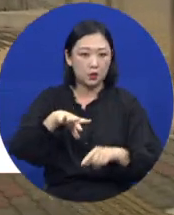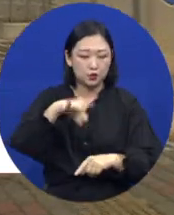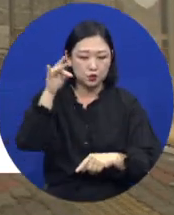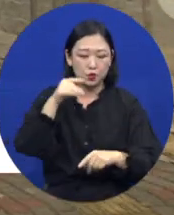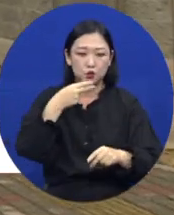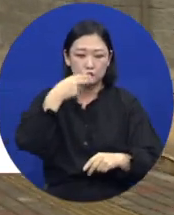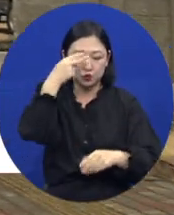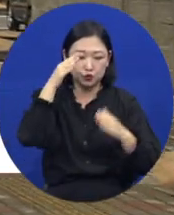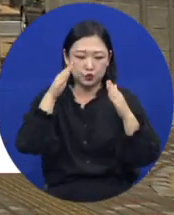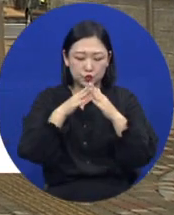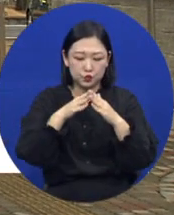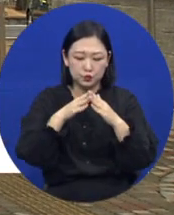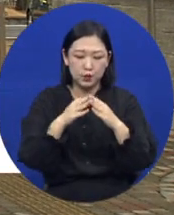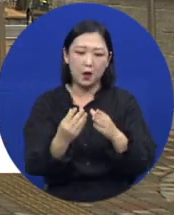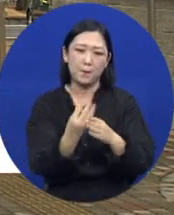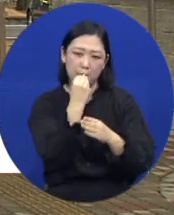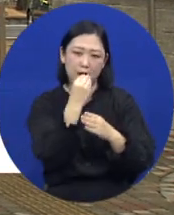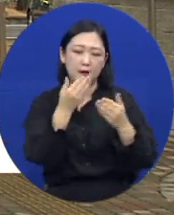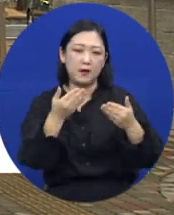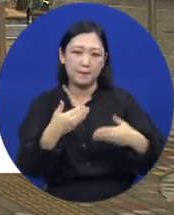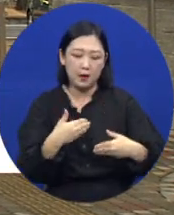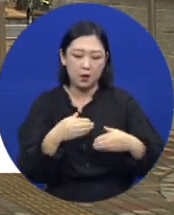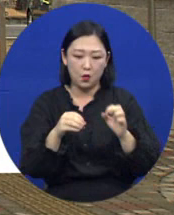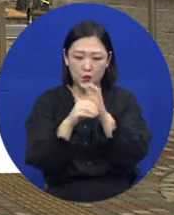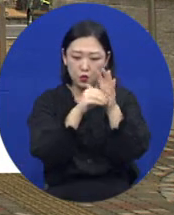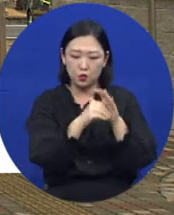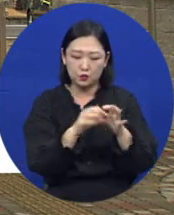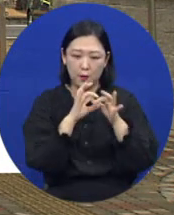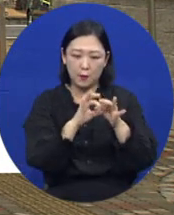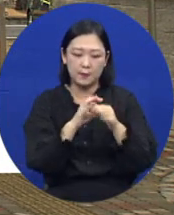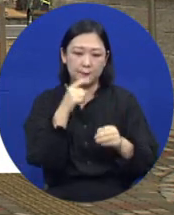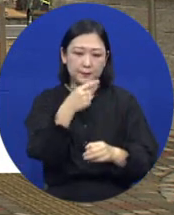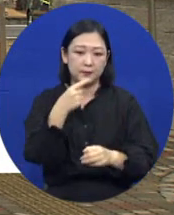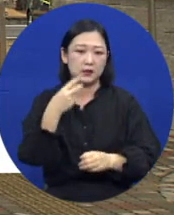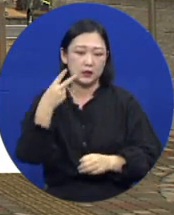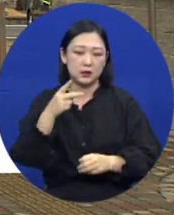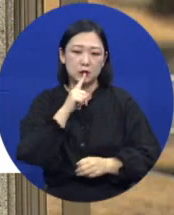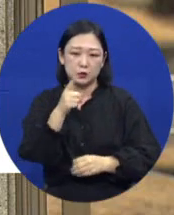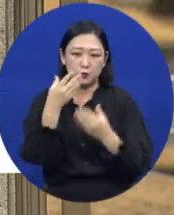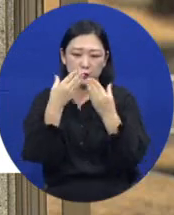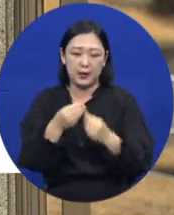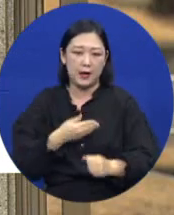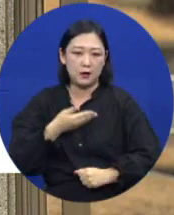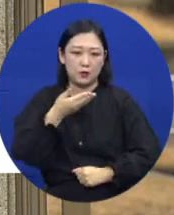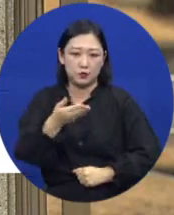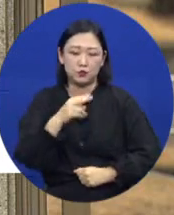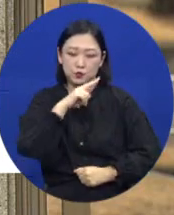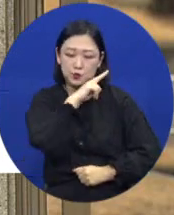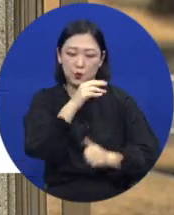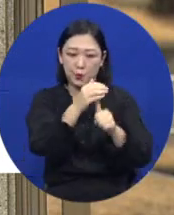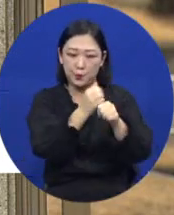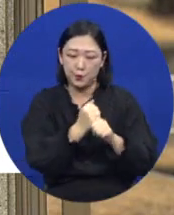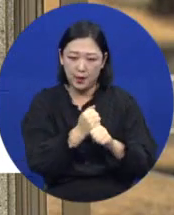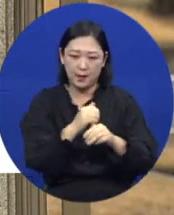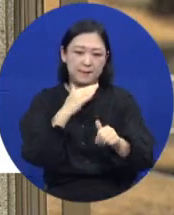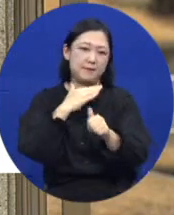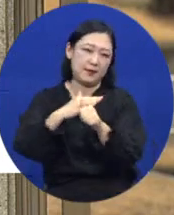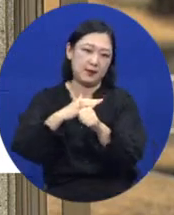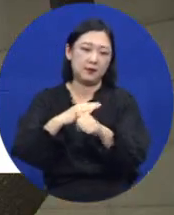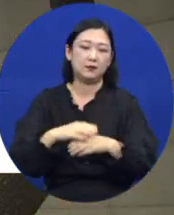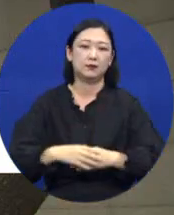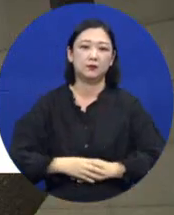유흥업소에서 뇌물을 받고 코로나 육우 관련 112 신고 내용을 알려 준 혐의로 기소된 a 경위를 파면